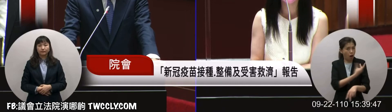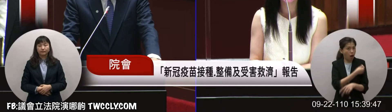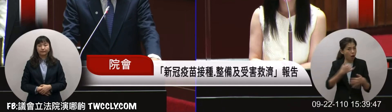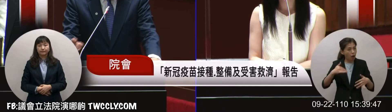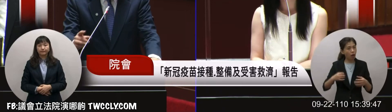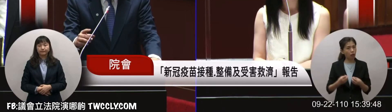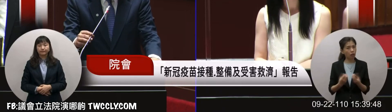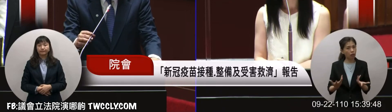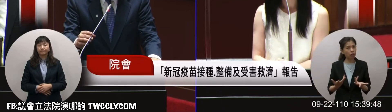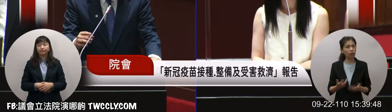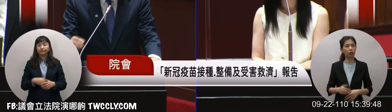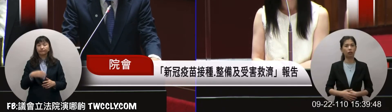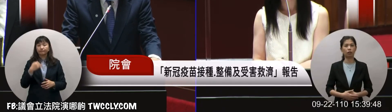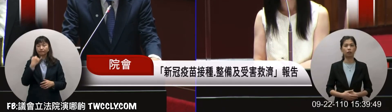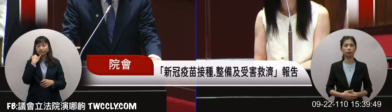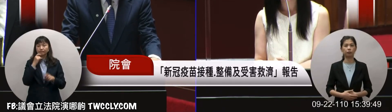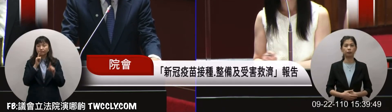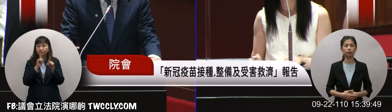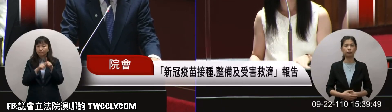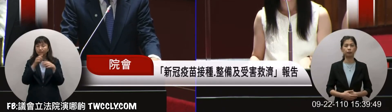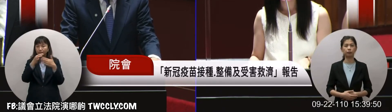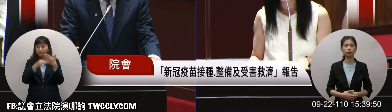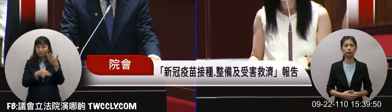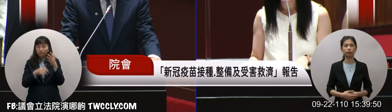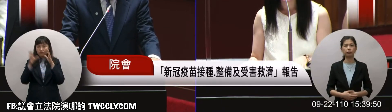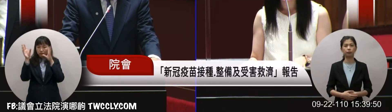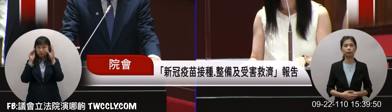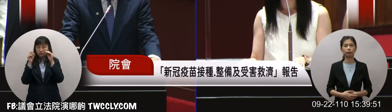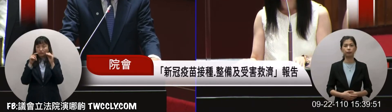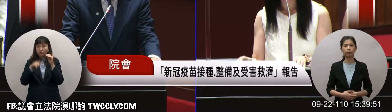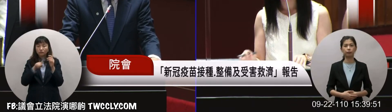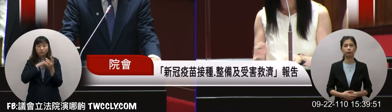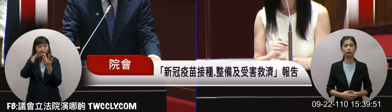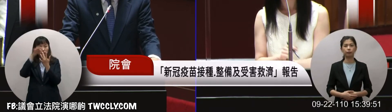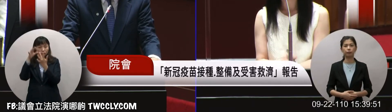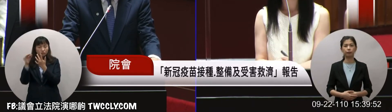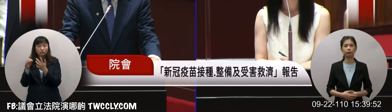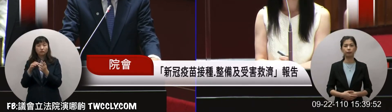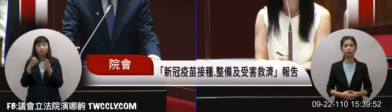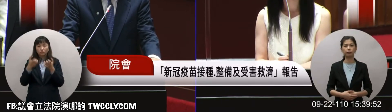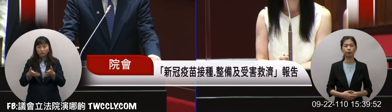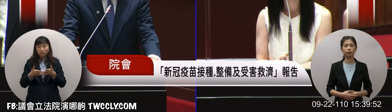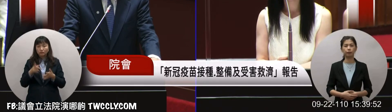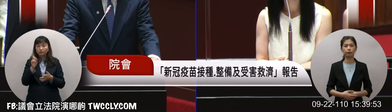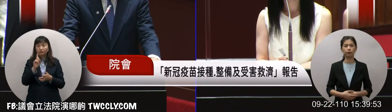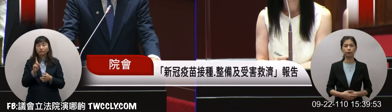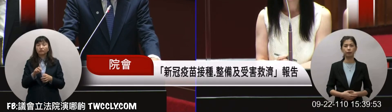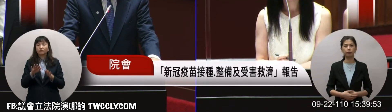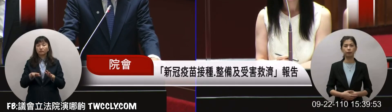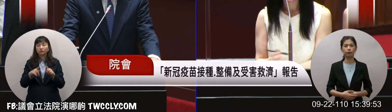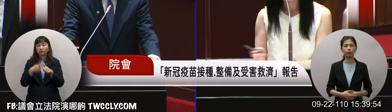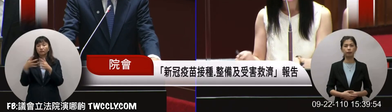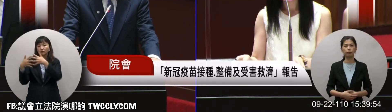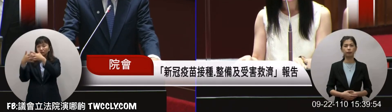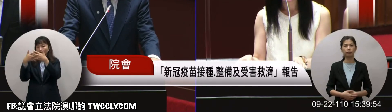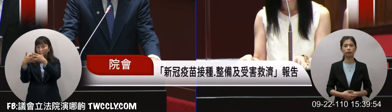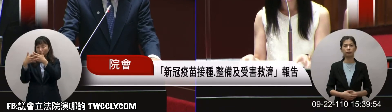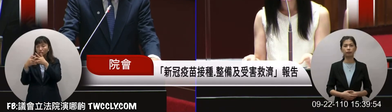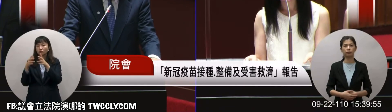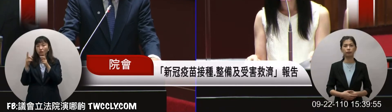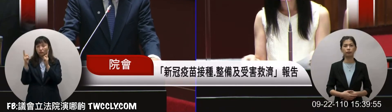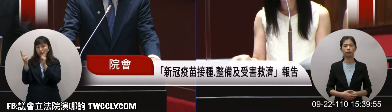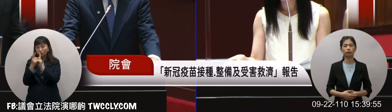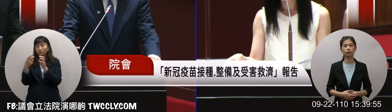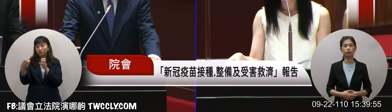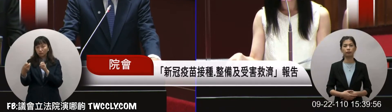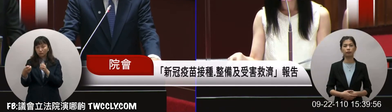呢？ 那他自己可以根据这些相关的讯息做一些选择。不过这样重要的是，我们要跟美国来做相关的